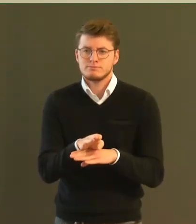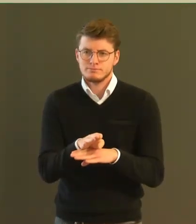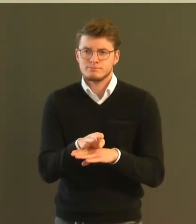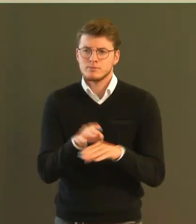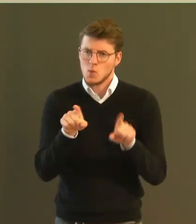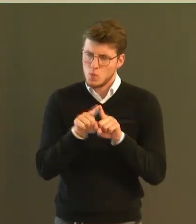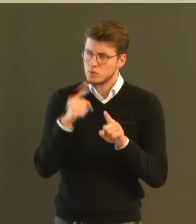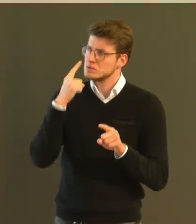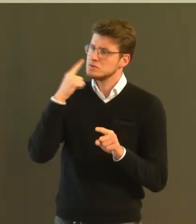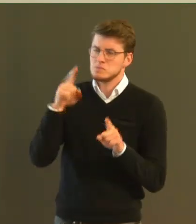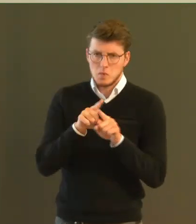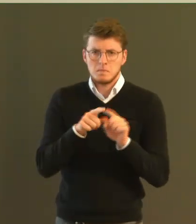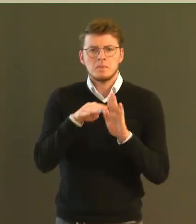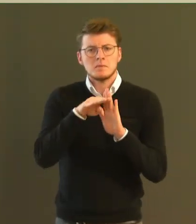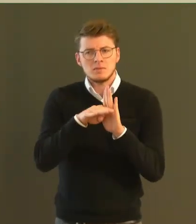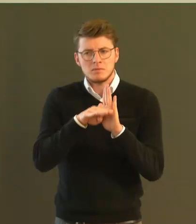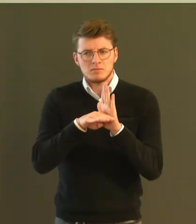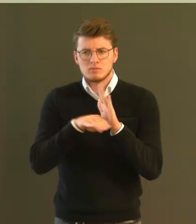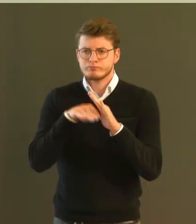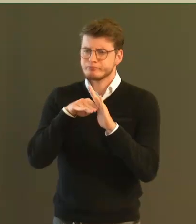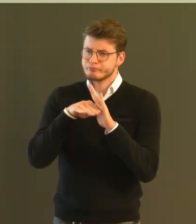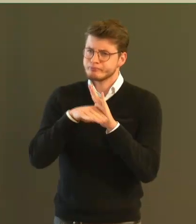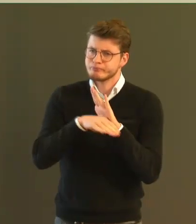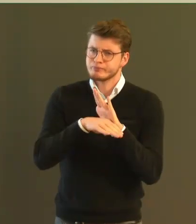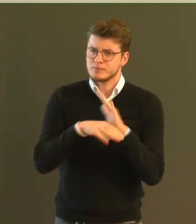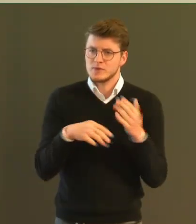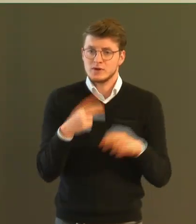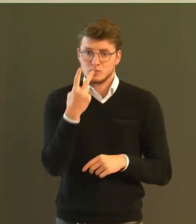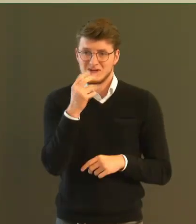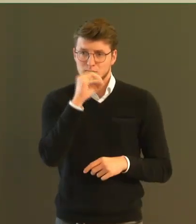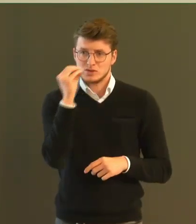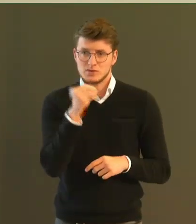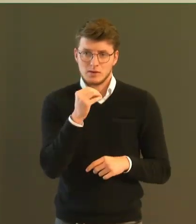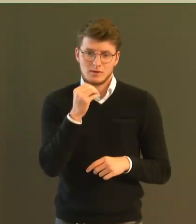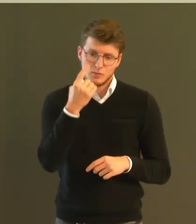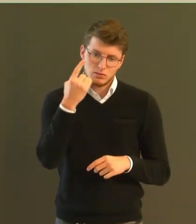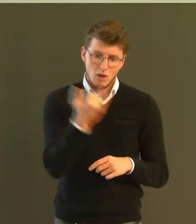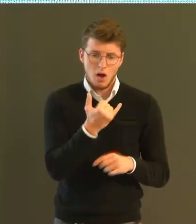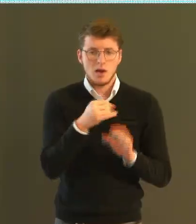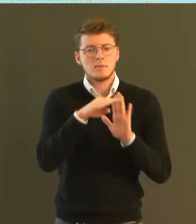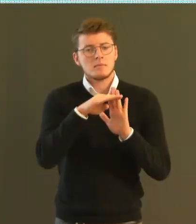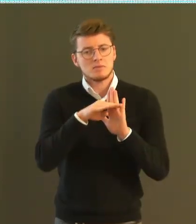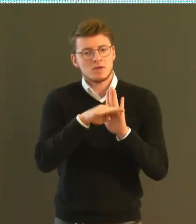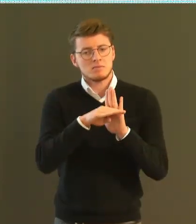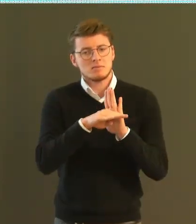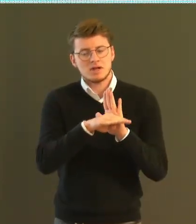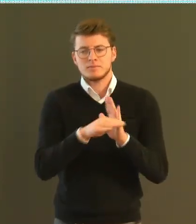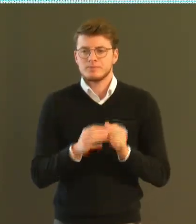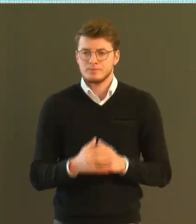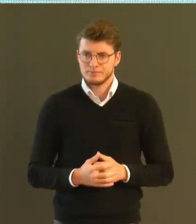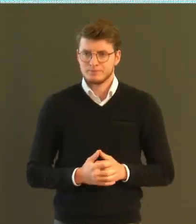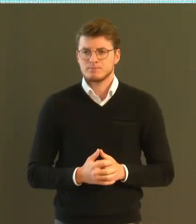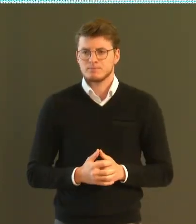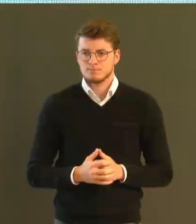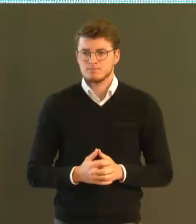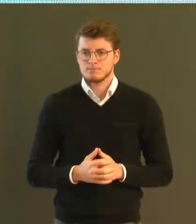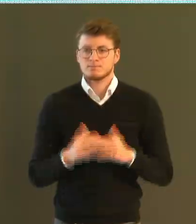out of may prochaine tu perds tu as ton sur notre